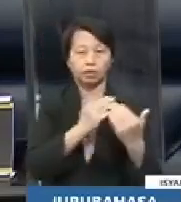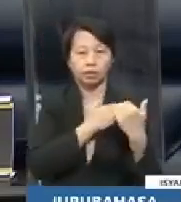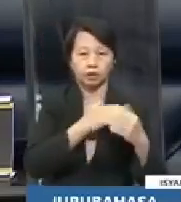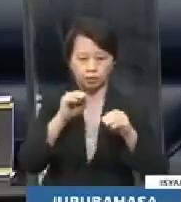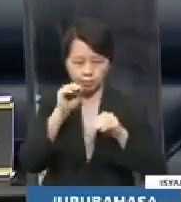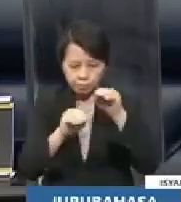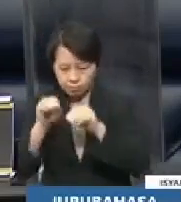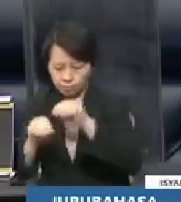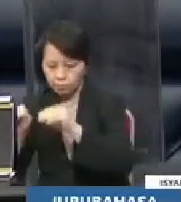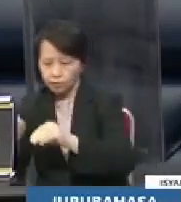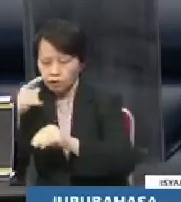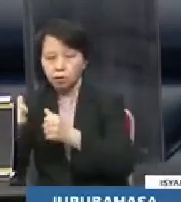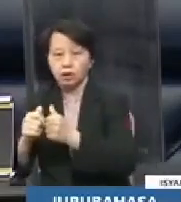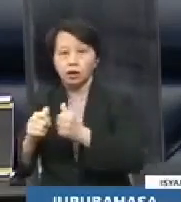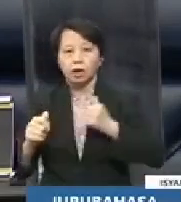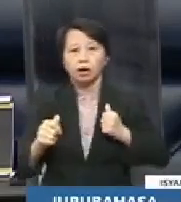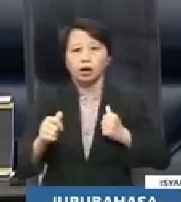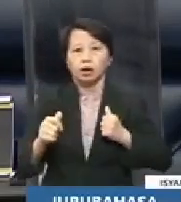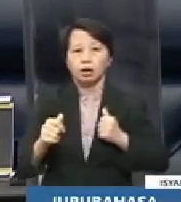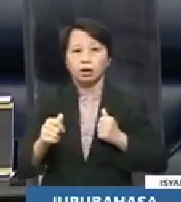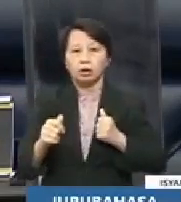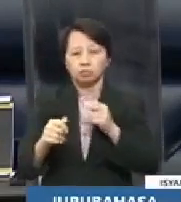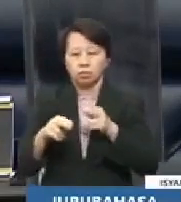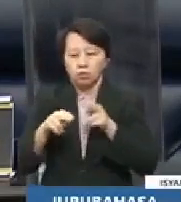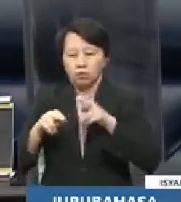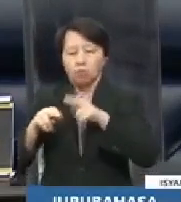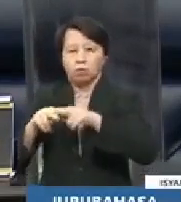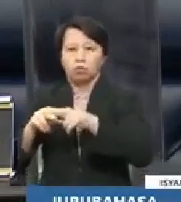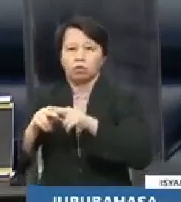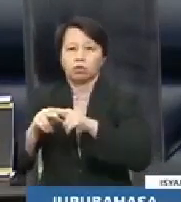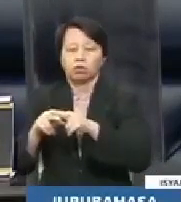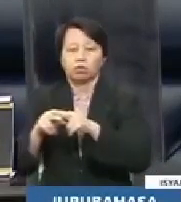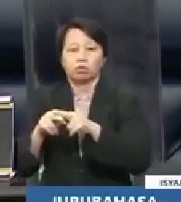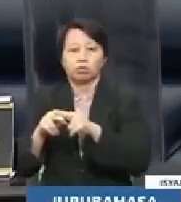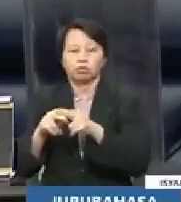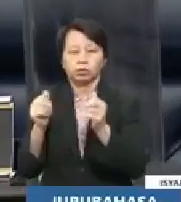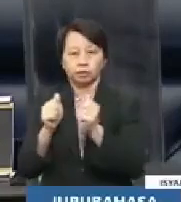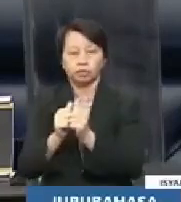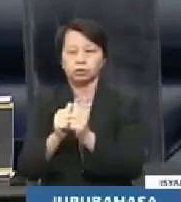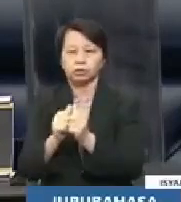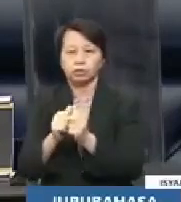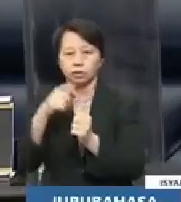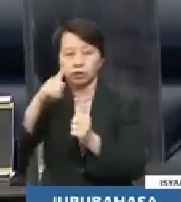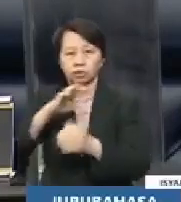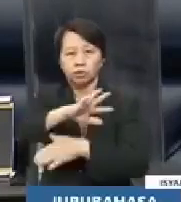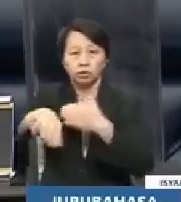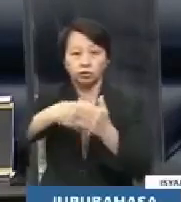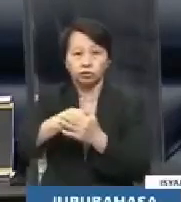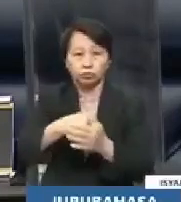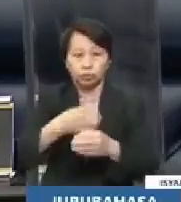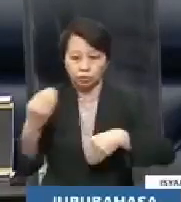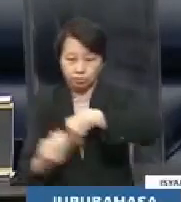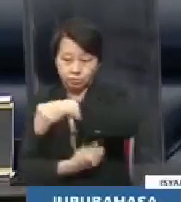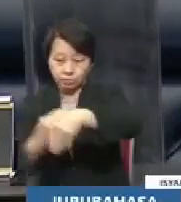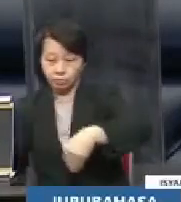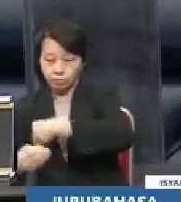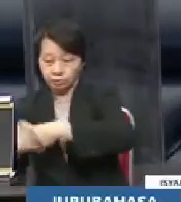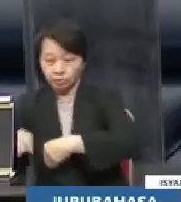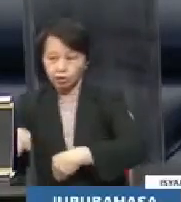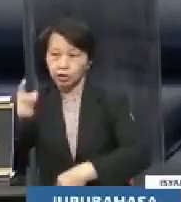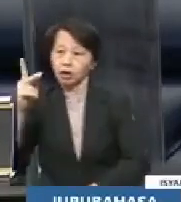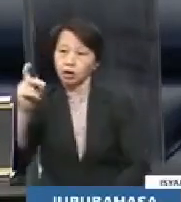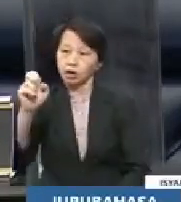koresponden adjustment bagi mengelakkan pengiraan berganda atau double counting dengan izin bagi semua transaksi kredit